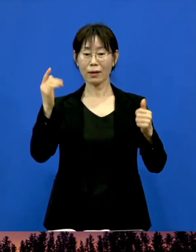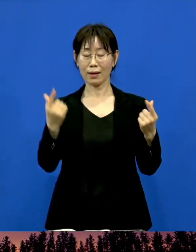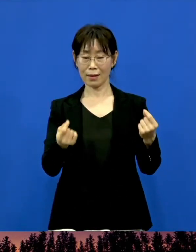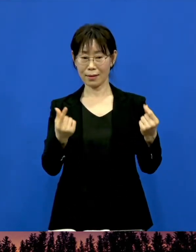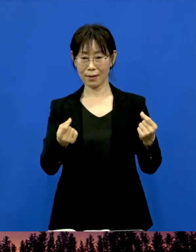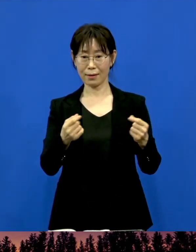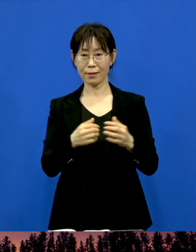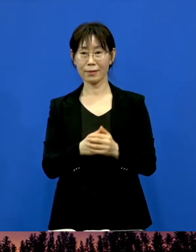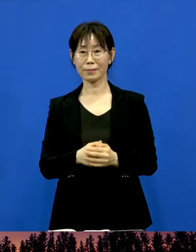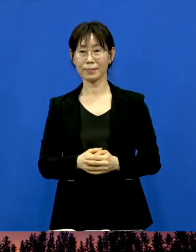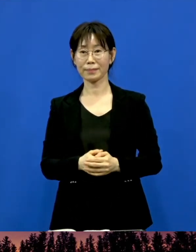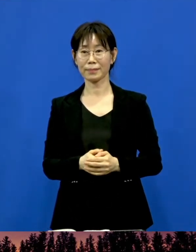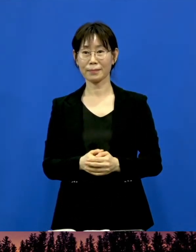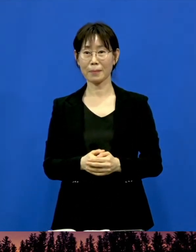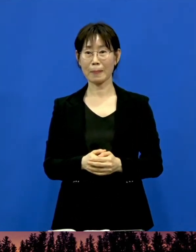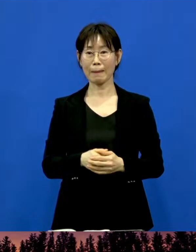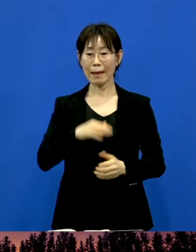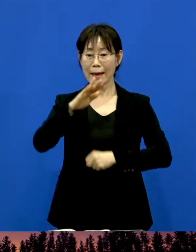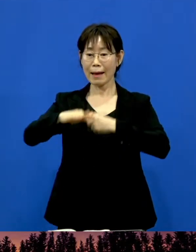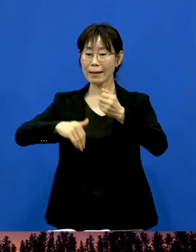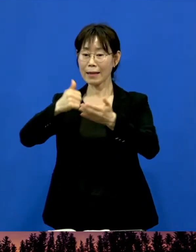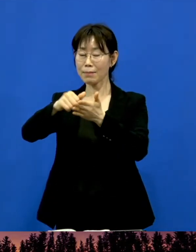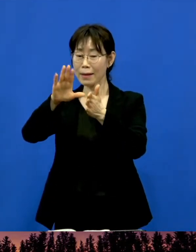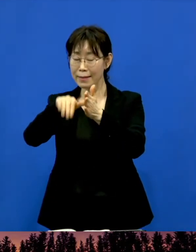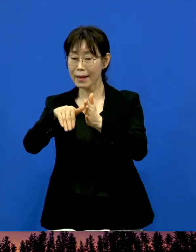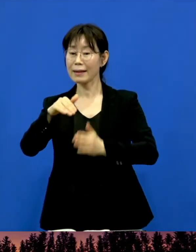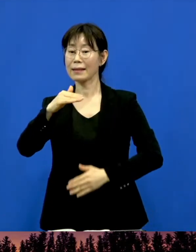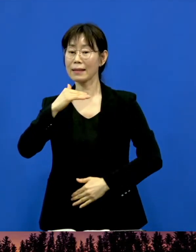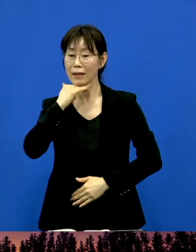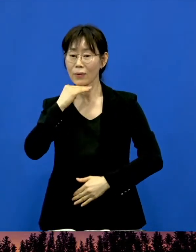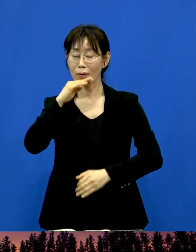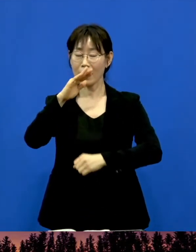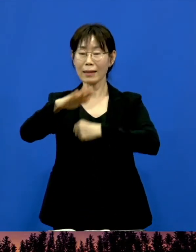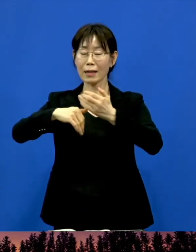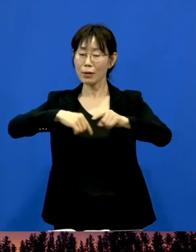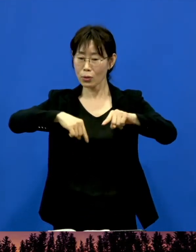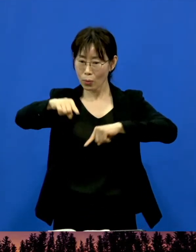여러분, 하나님의 통치를 기다리고 하나님의 때를 기다리는 거예요.